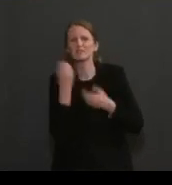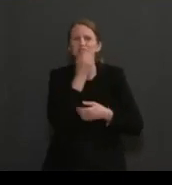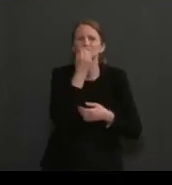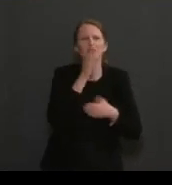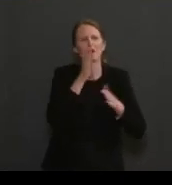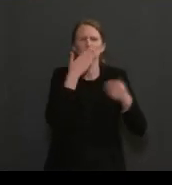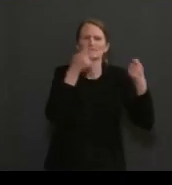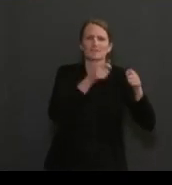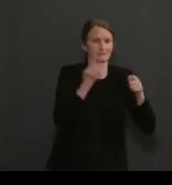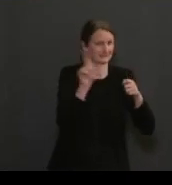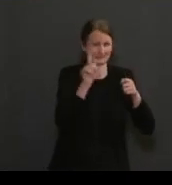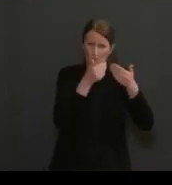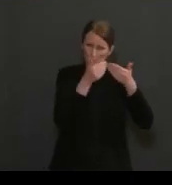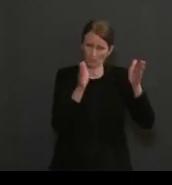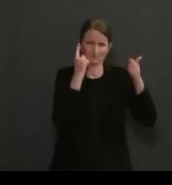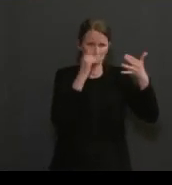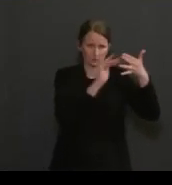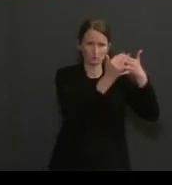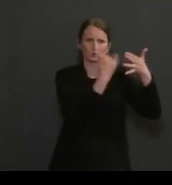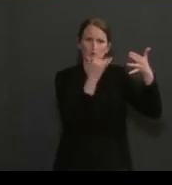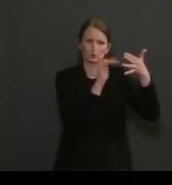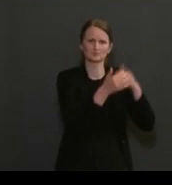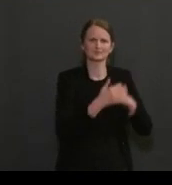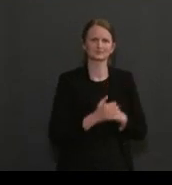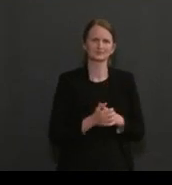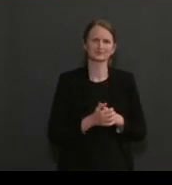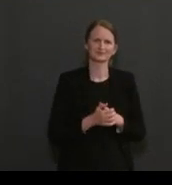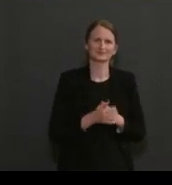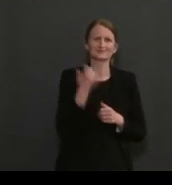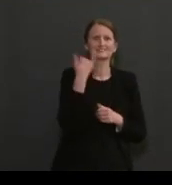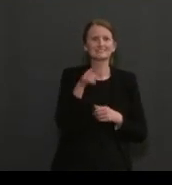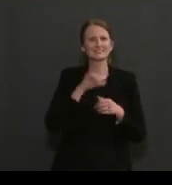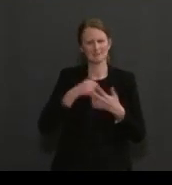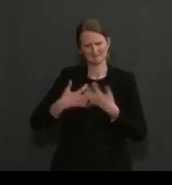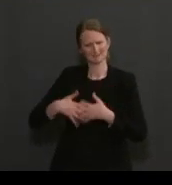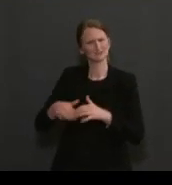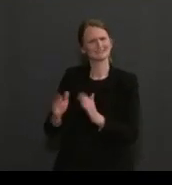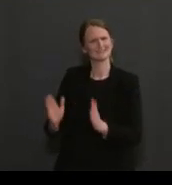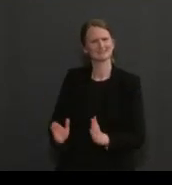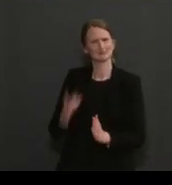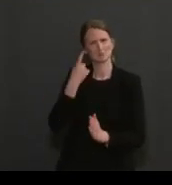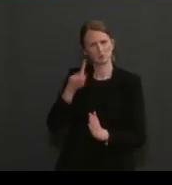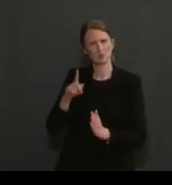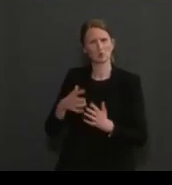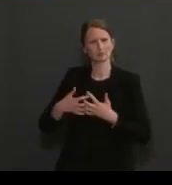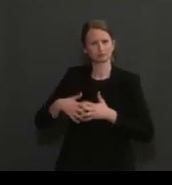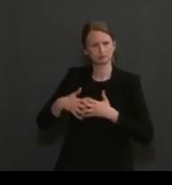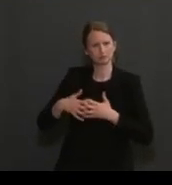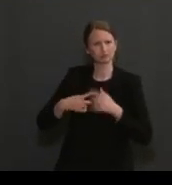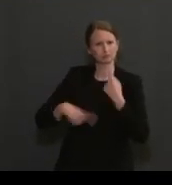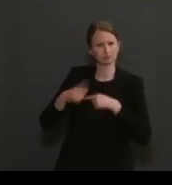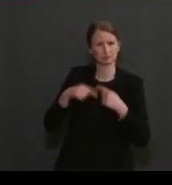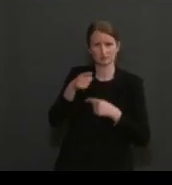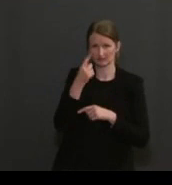actif de ventilation, veillez à ce qu'il souffle de l'air frais venant de l'extérieur et que par la suite